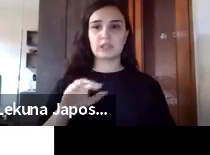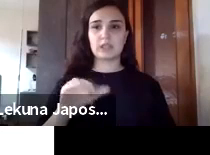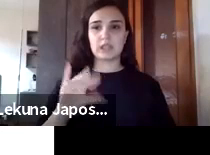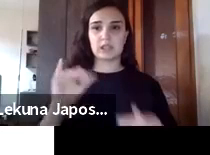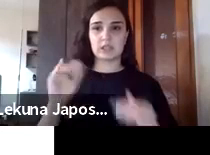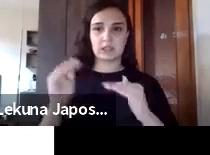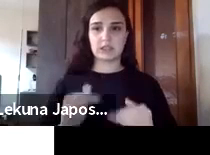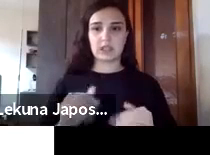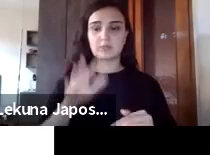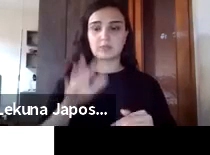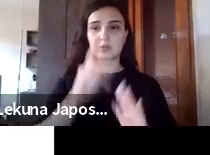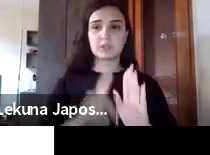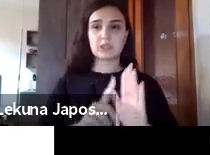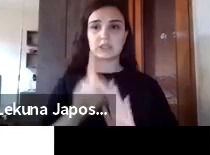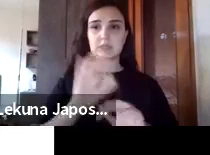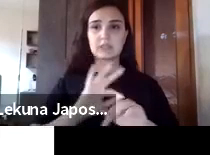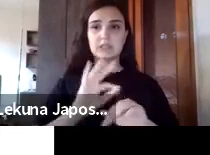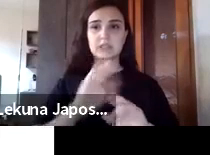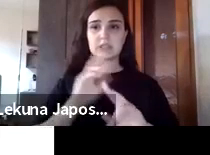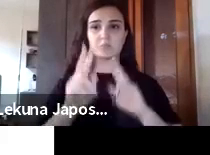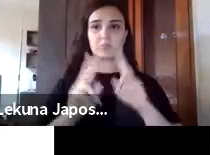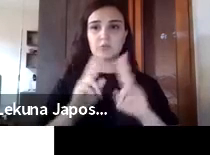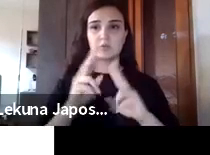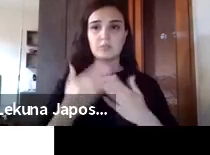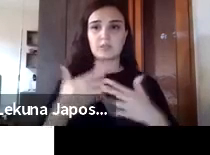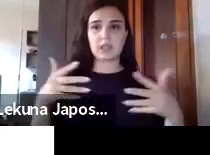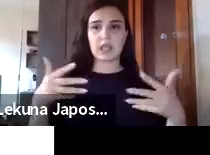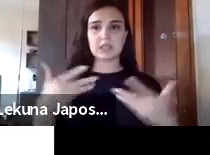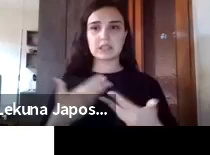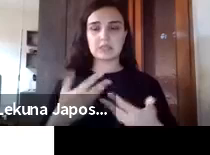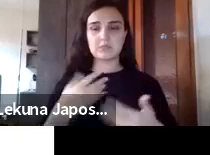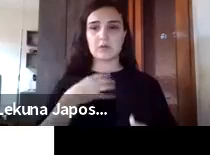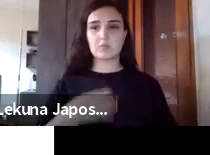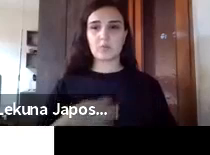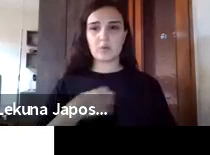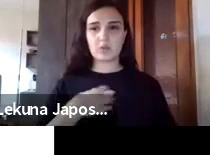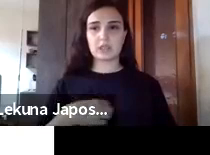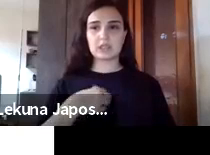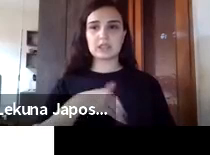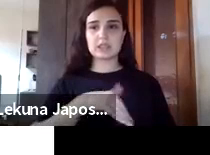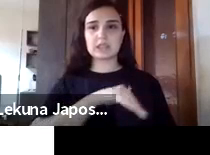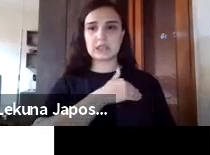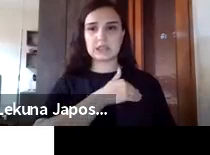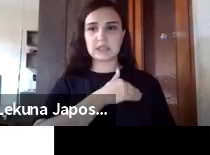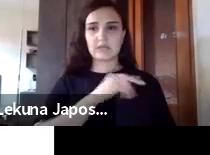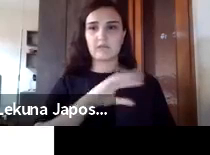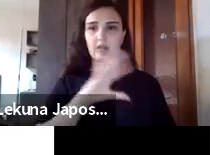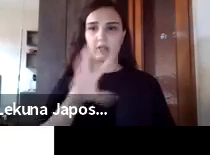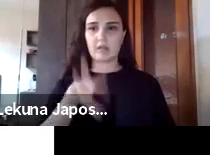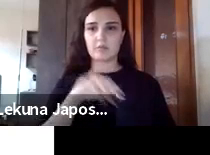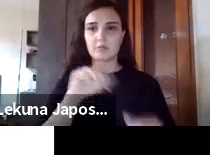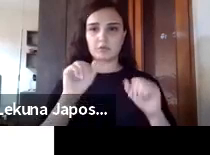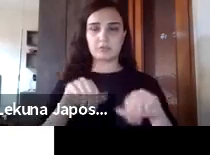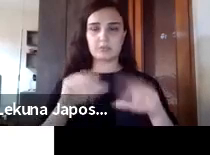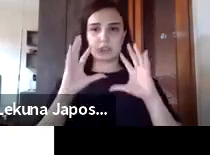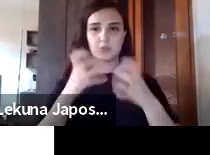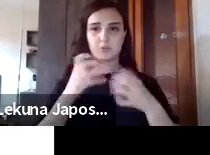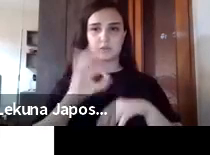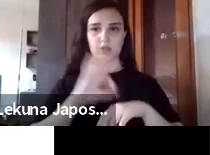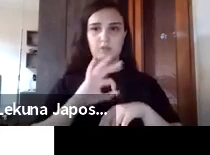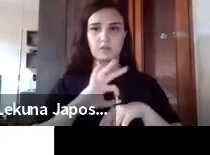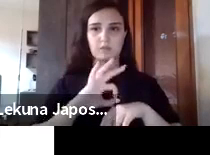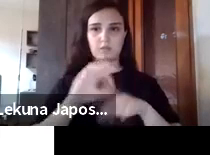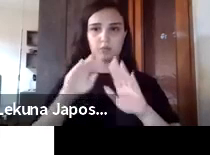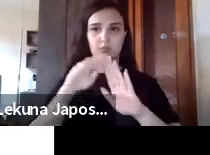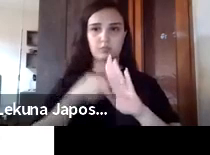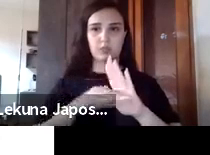არა მხოლოდ ისეთი სიმპტომები, როგორც არის დაუშვათ გაციება, ბრონქიტი, სიცხე მაგიწიათ, ამან შეიძლება სერიოზულ დაავადებამდე